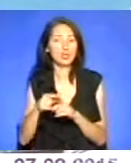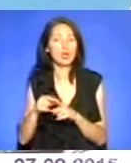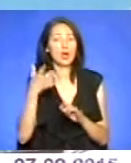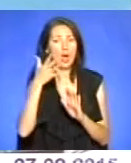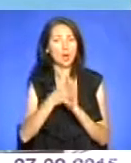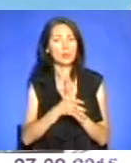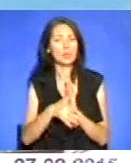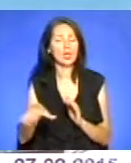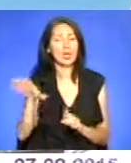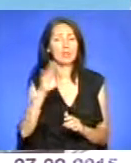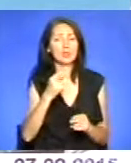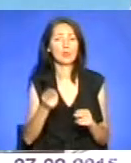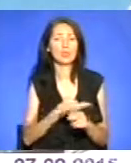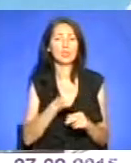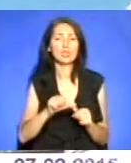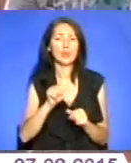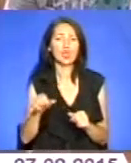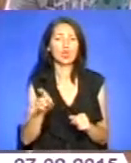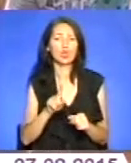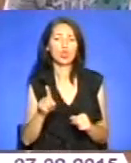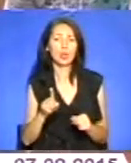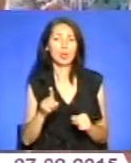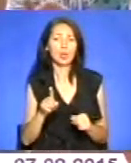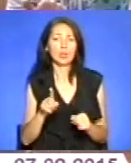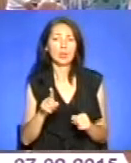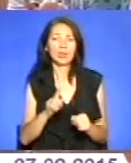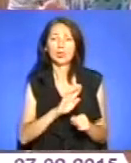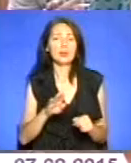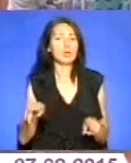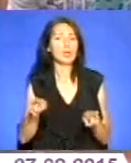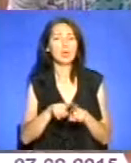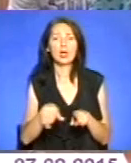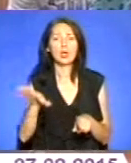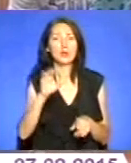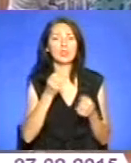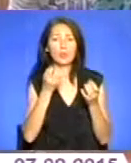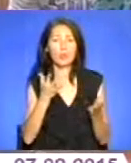розуміння всім, без винятку, що не так все просто відбулося в нашій країні.